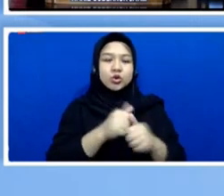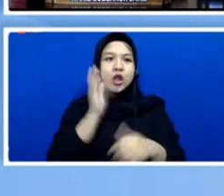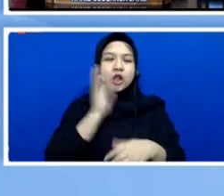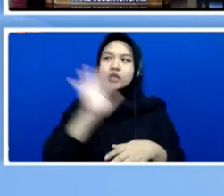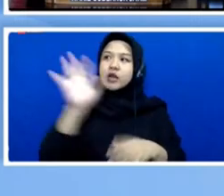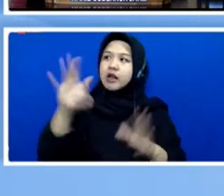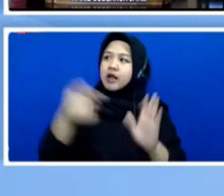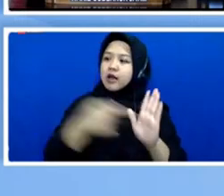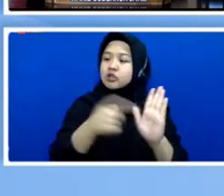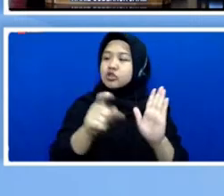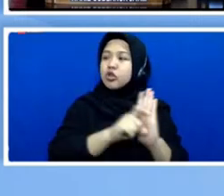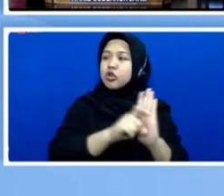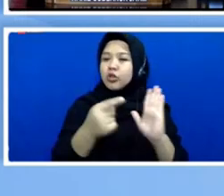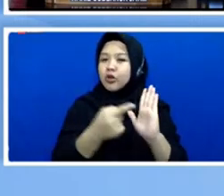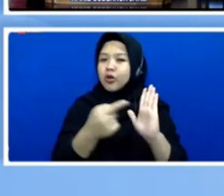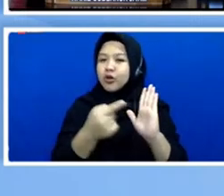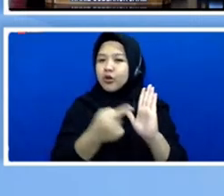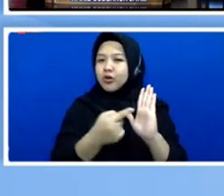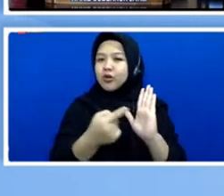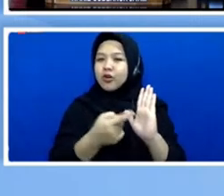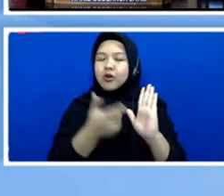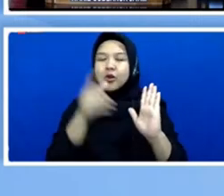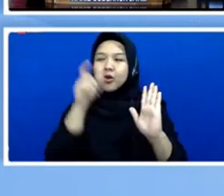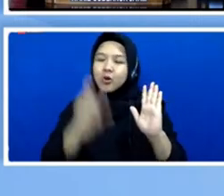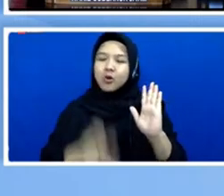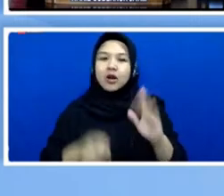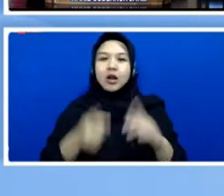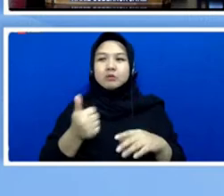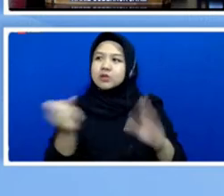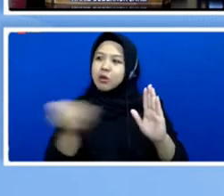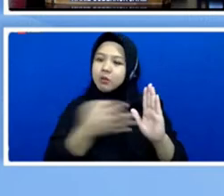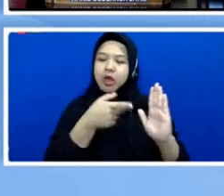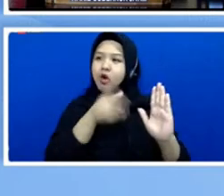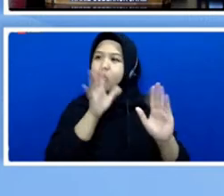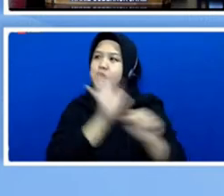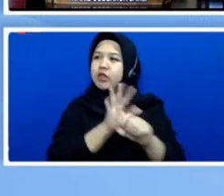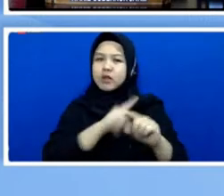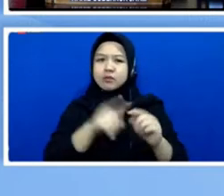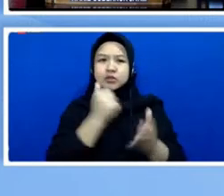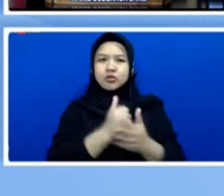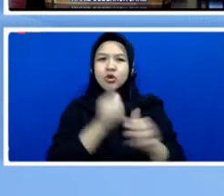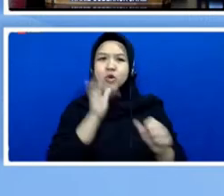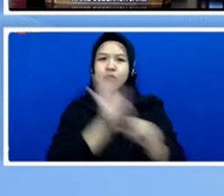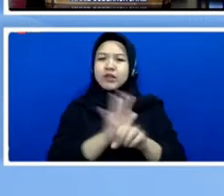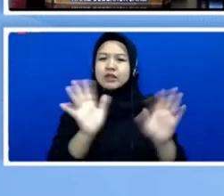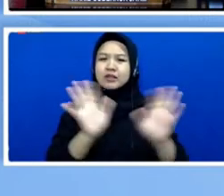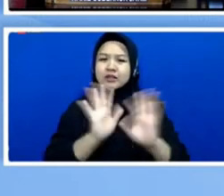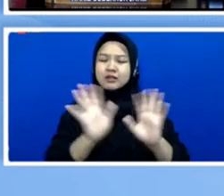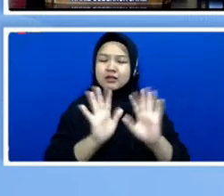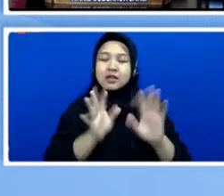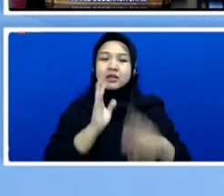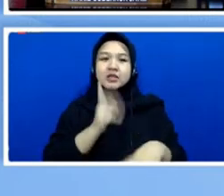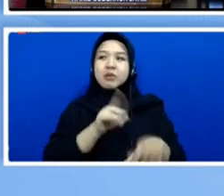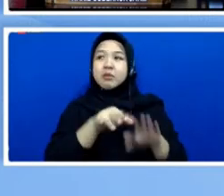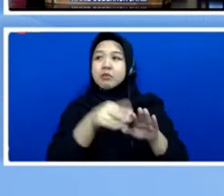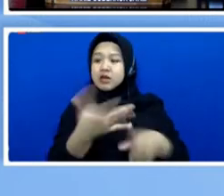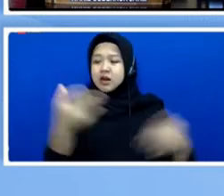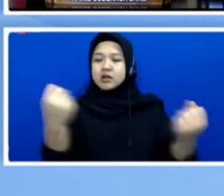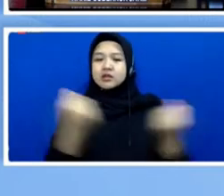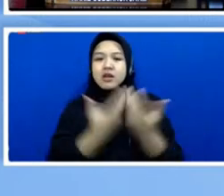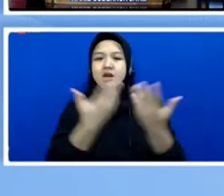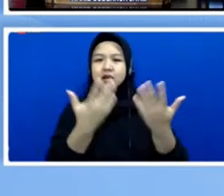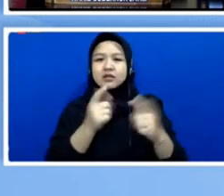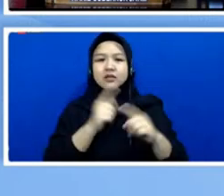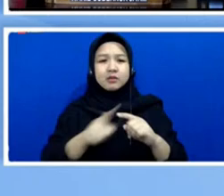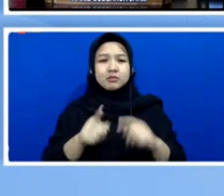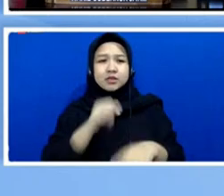contoh nih. Artinya seseorang tuh bisa di-COVID-kan padahal tidak COVID. Karena tadi meninggalnya karena kecelakaan. Padahal kata